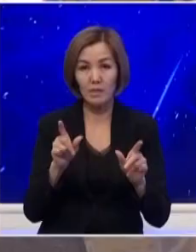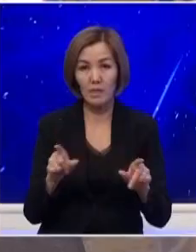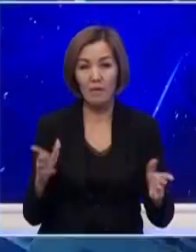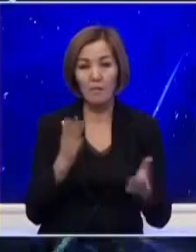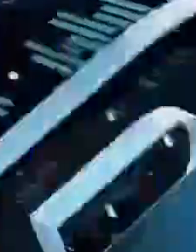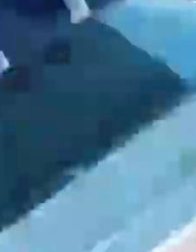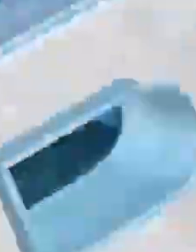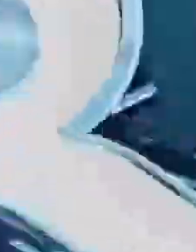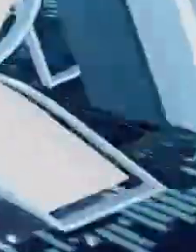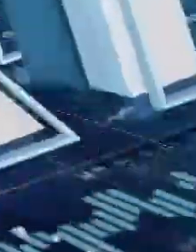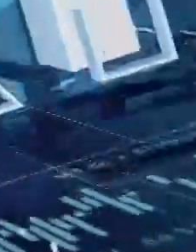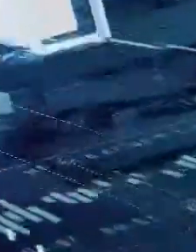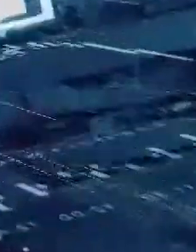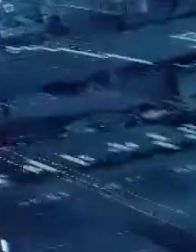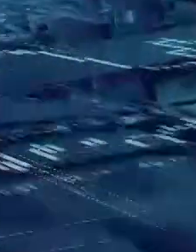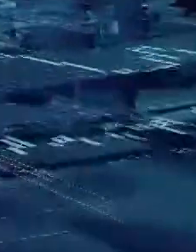алып жатыр.